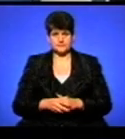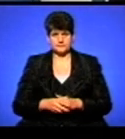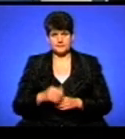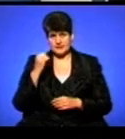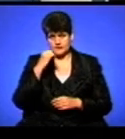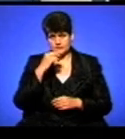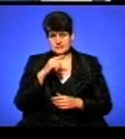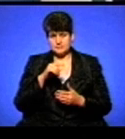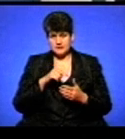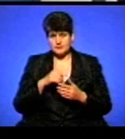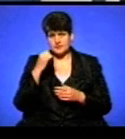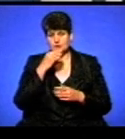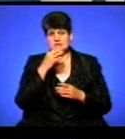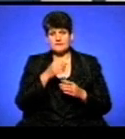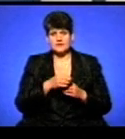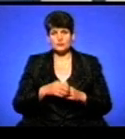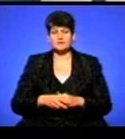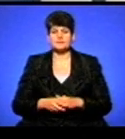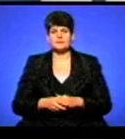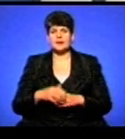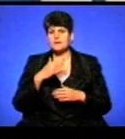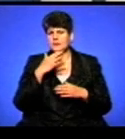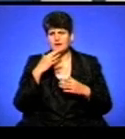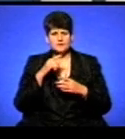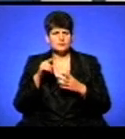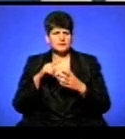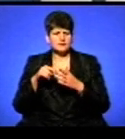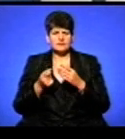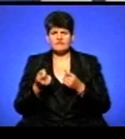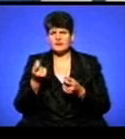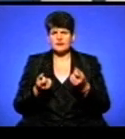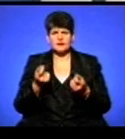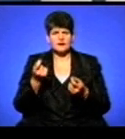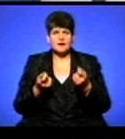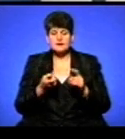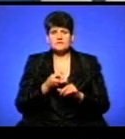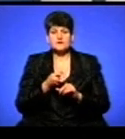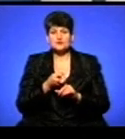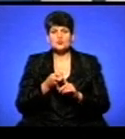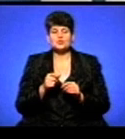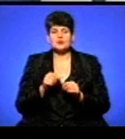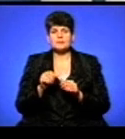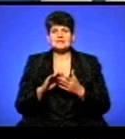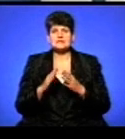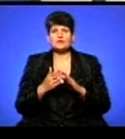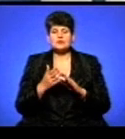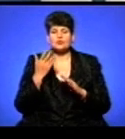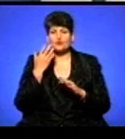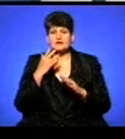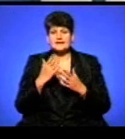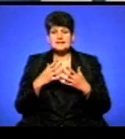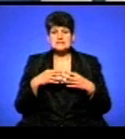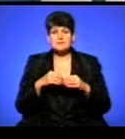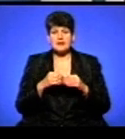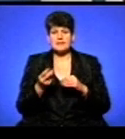Дякуємо за запитання, також дякую за відповідь. І багато запитань виникає з приводу, зокрема, ситуації, коли є сімейна пара,